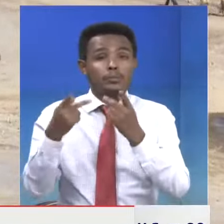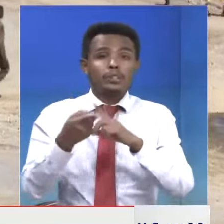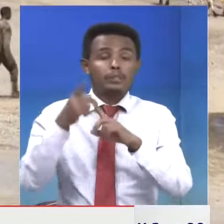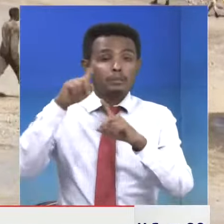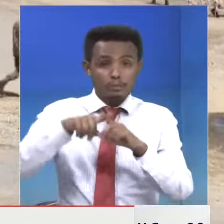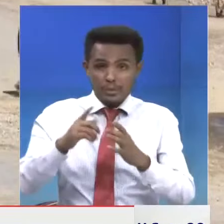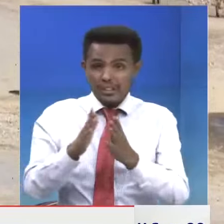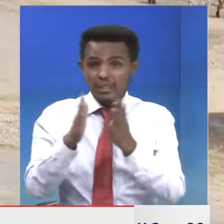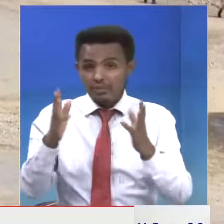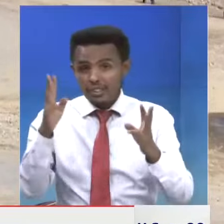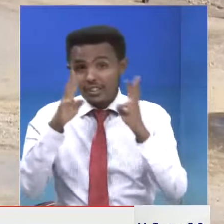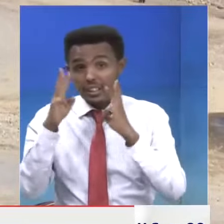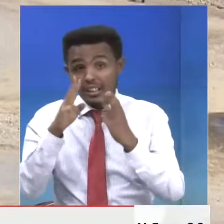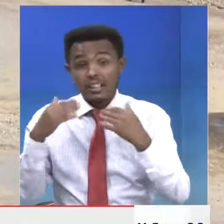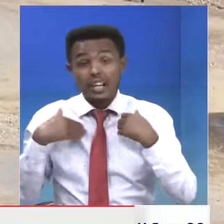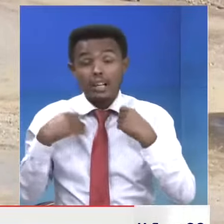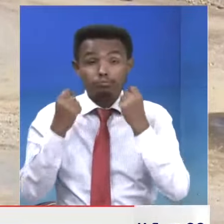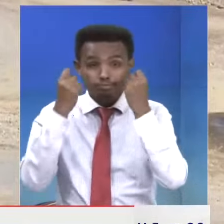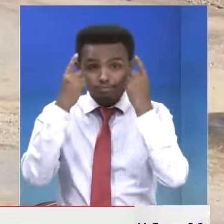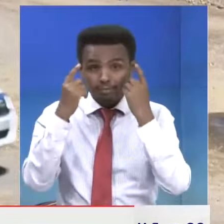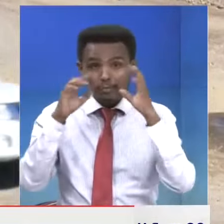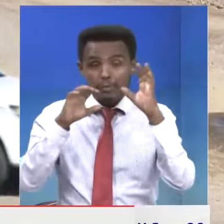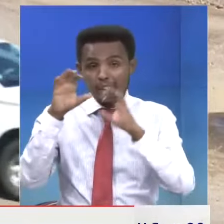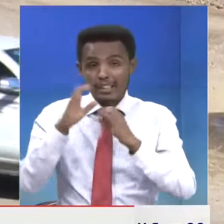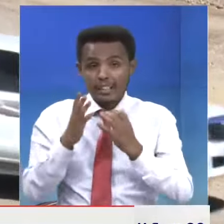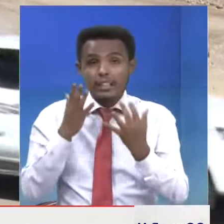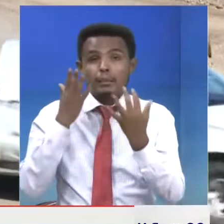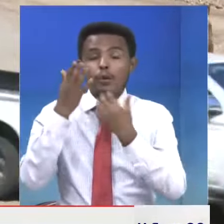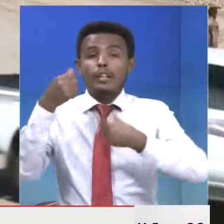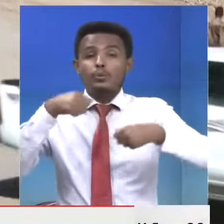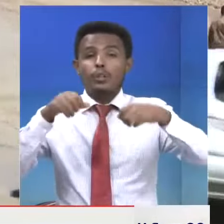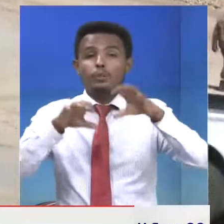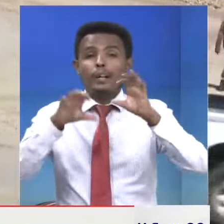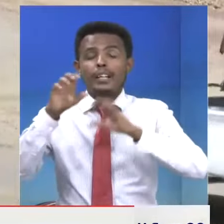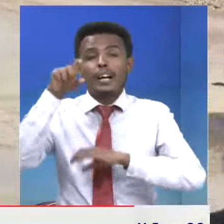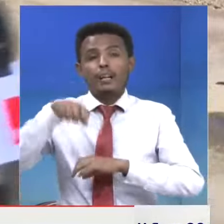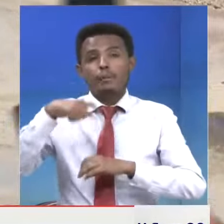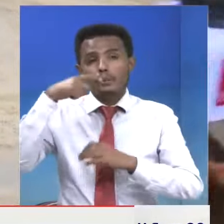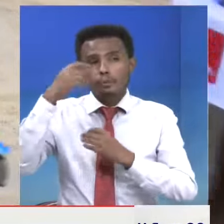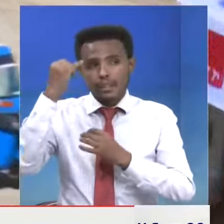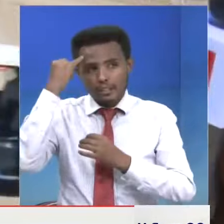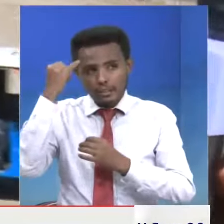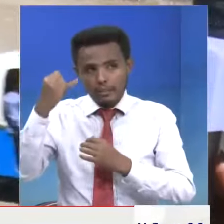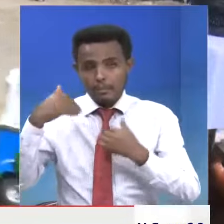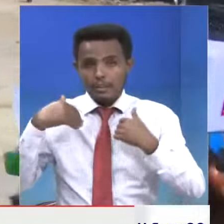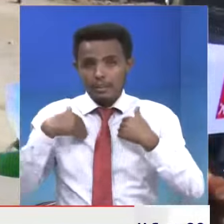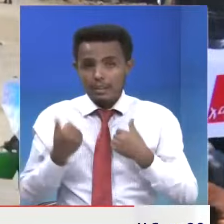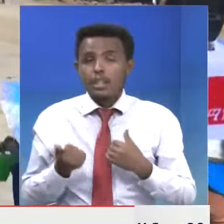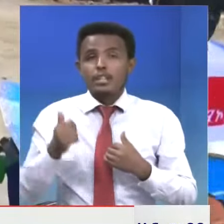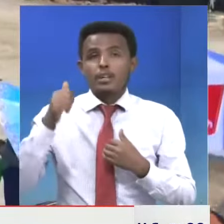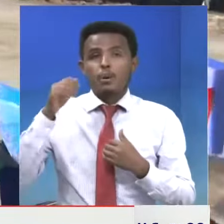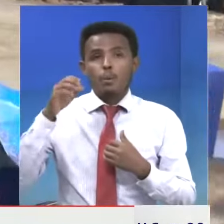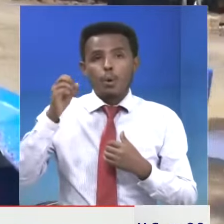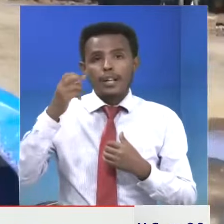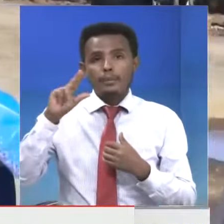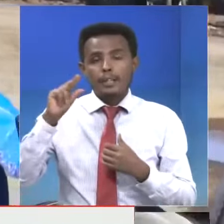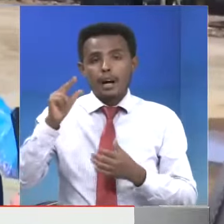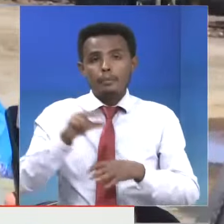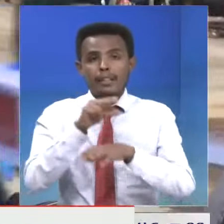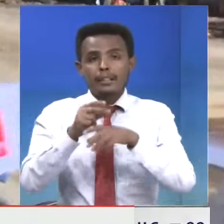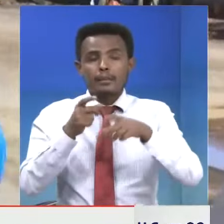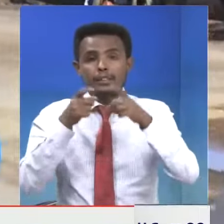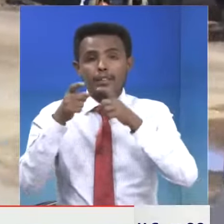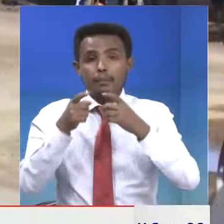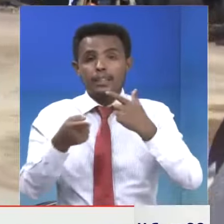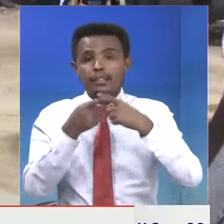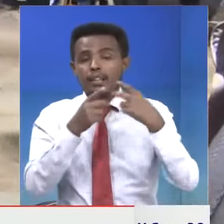የምግብ ጋፕ እንዳለበት ግምት ውስጥ በማስገባት የበኩላቸውን አስተዋጽኦ ማበርከት አለባቸው የሚል መልእክት አለኝ። አቶ ተስፋዬ ገብሬ፣ የዋግኽምራ ብሔረሰብ አስተዳደር ምክትል አስተዳዳሪ፣